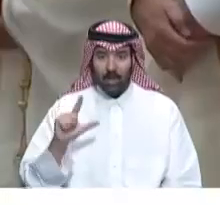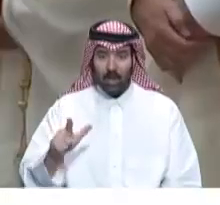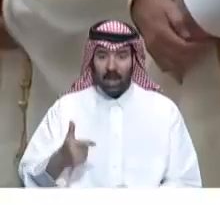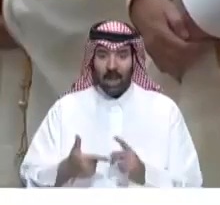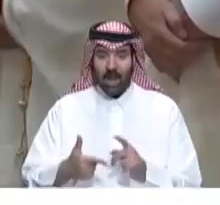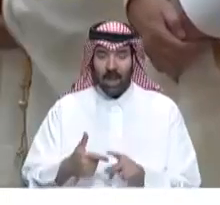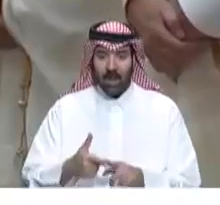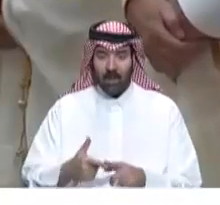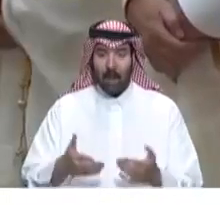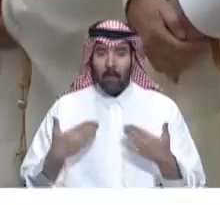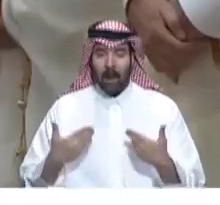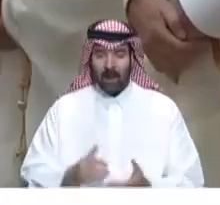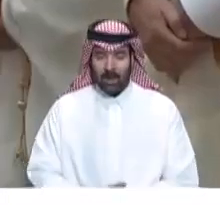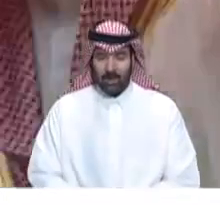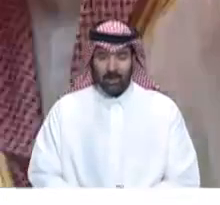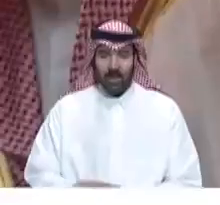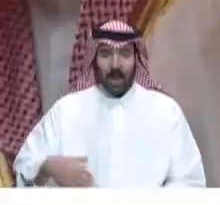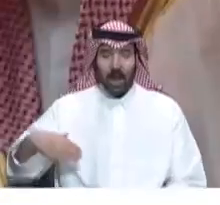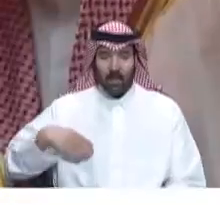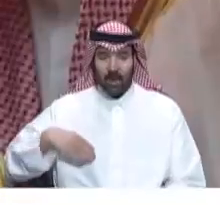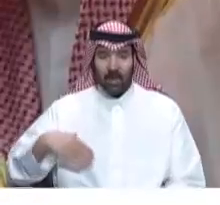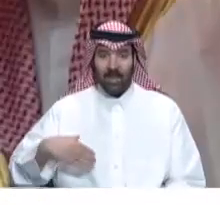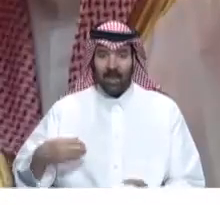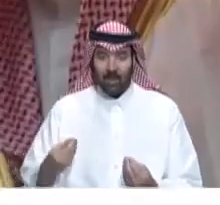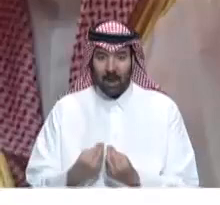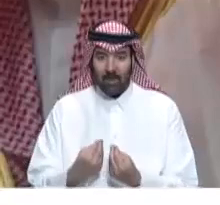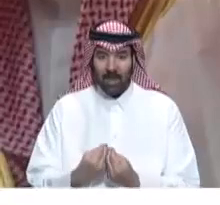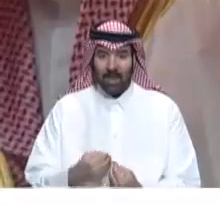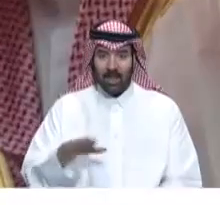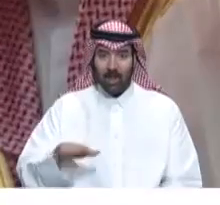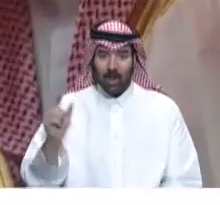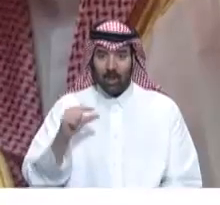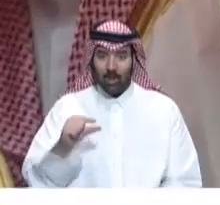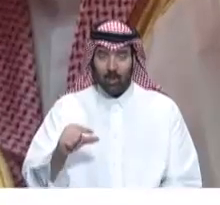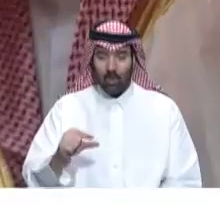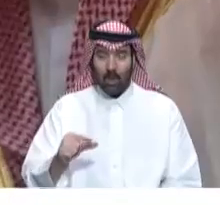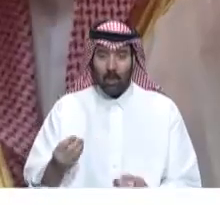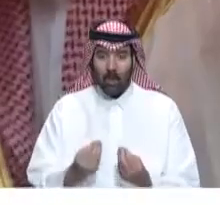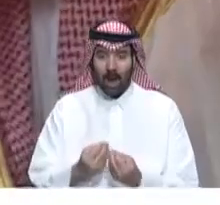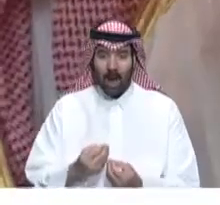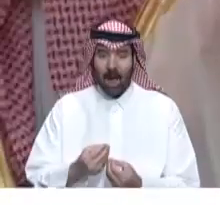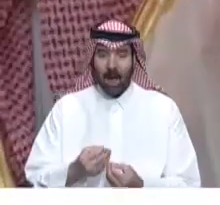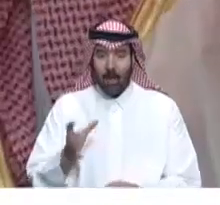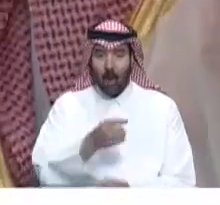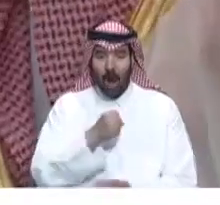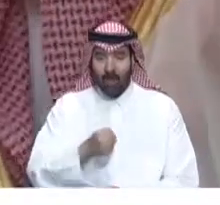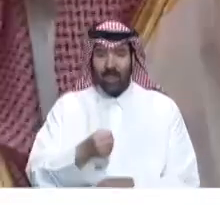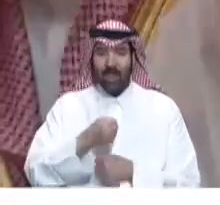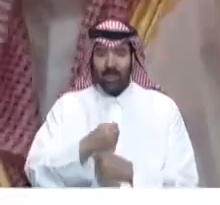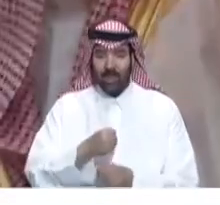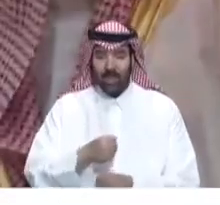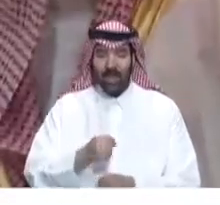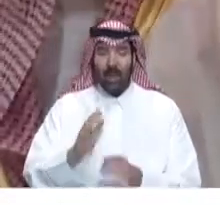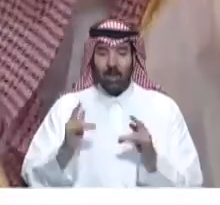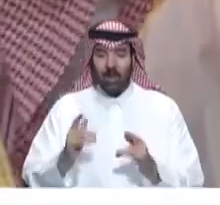منطقة مكة المكرمة، وصاحب السمو الأمير سعود بن عبد الله بن جلوي محافظ جدة، وصاحب السمو الملكي الأمير